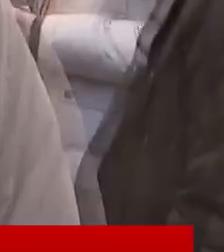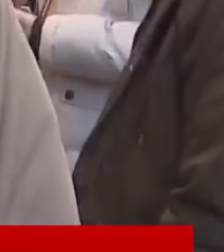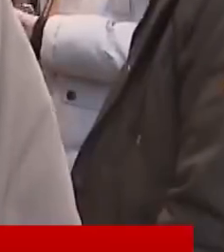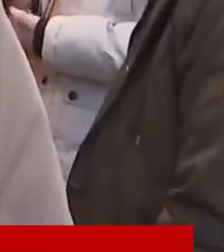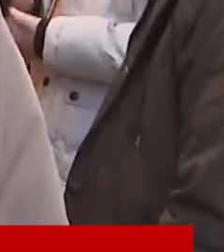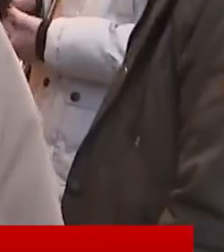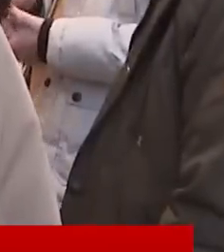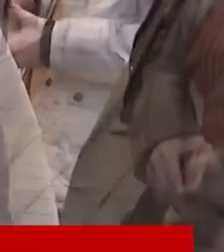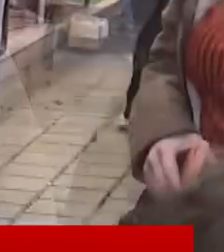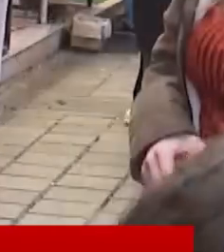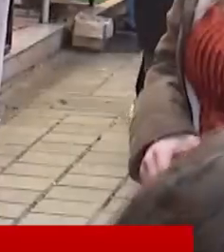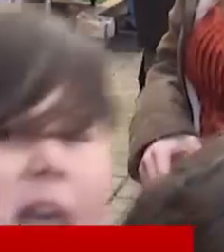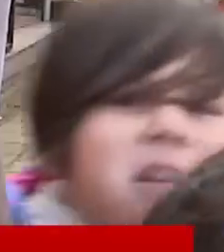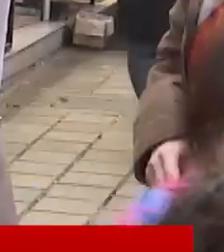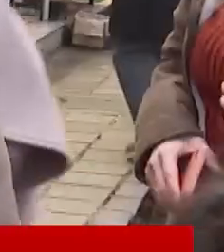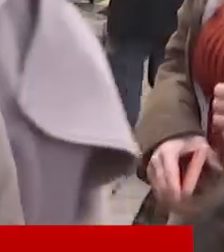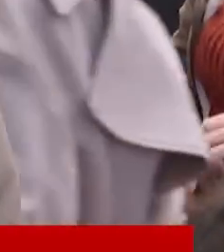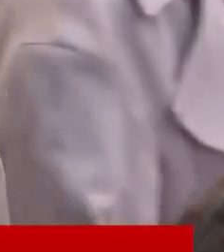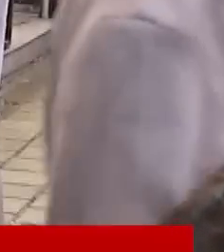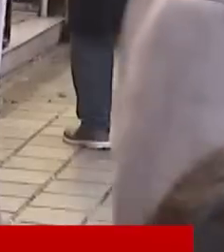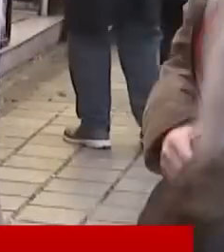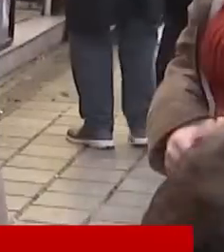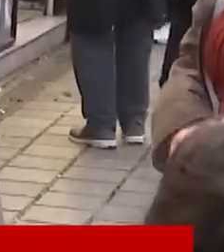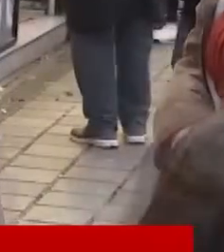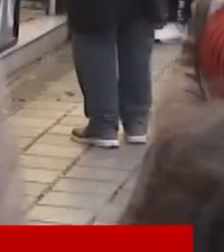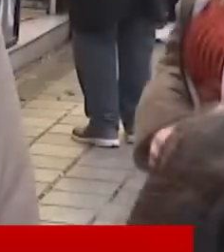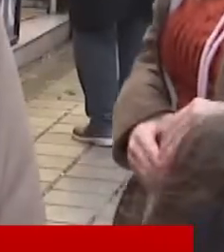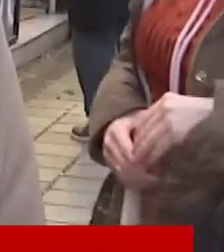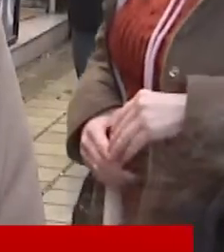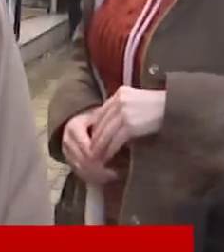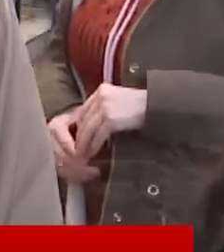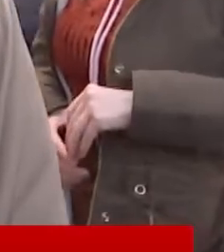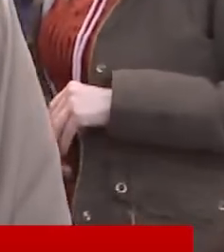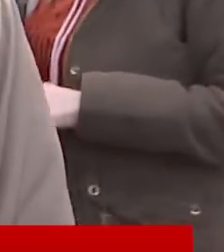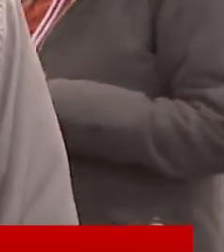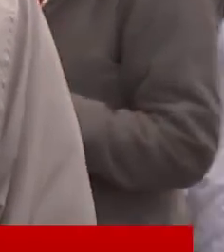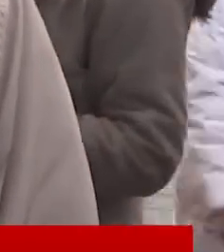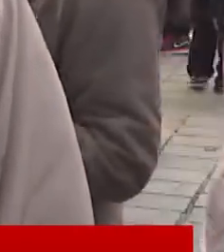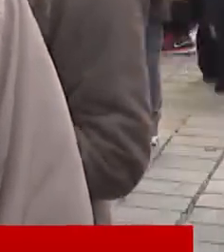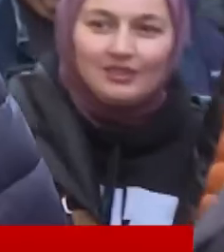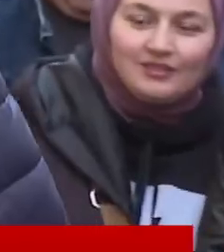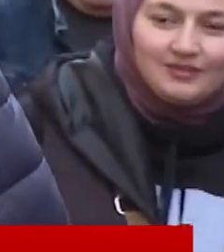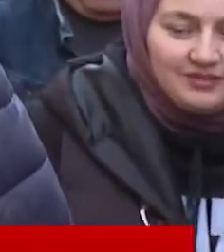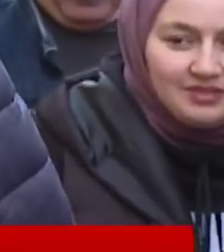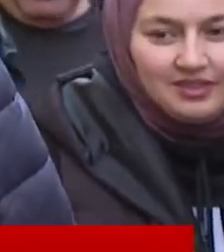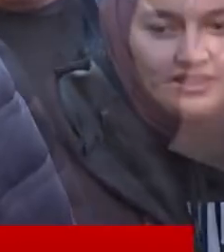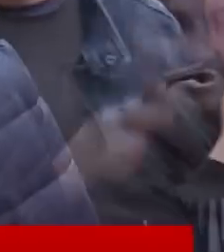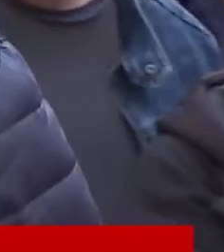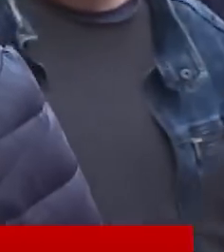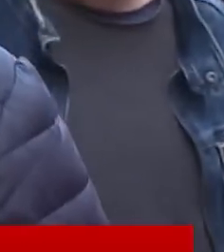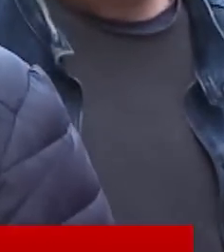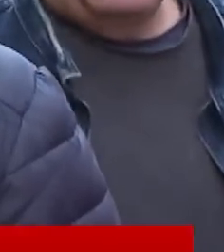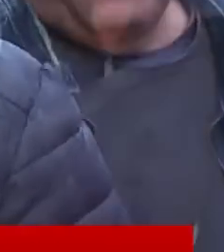hiçbir şeyimiz yok Alacak durumda değiliz yani bu yıl bırak kuruyemişi hindi insanlar Emre ekmek götüremiyor peynir alamıyor çerez fiyatları